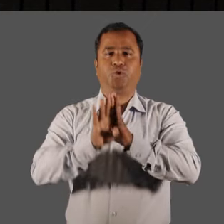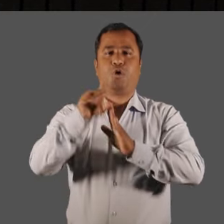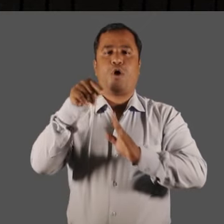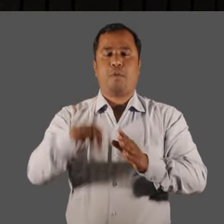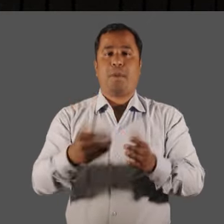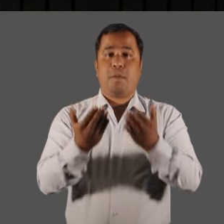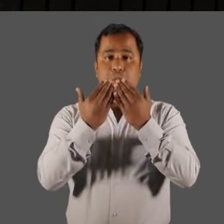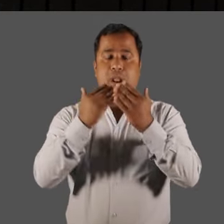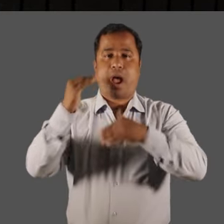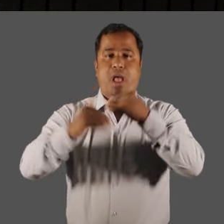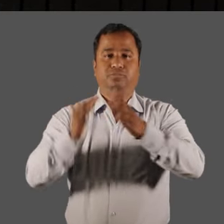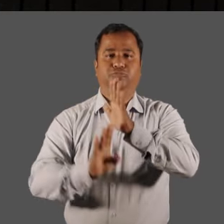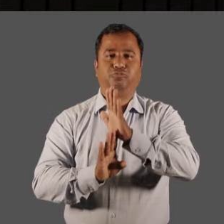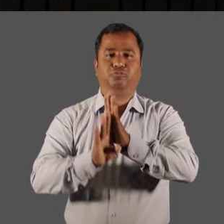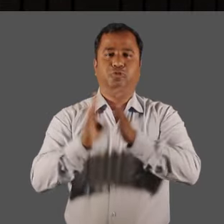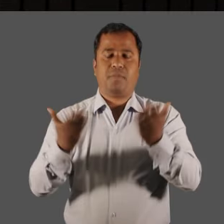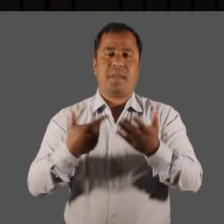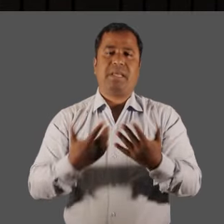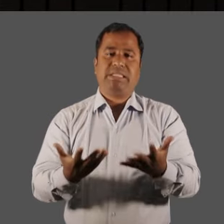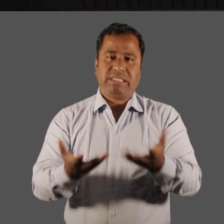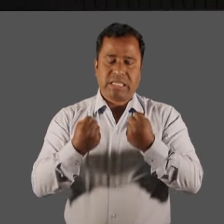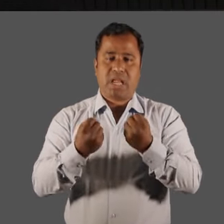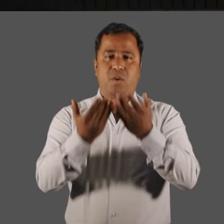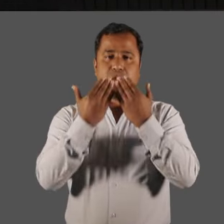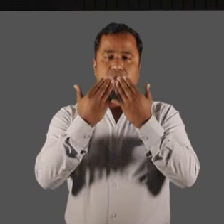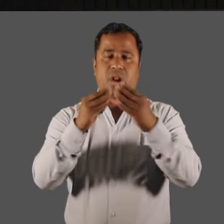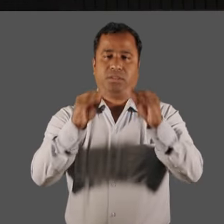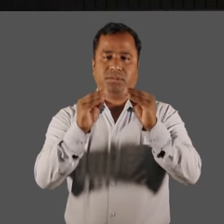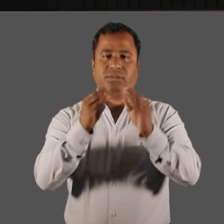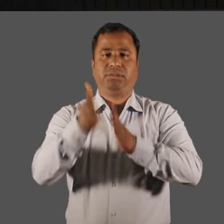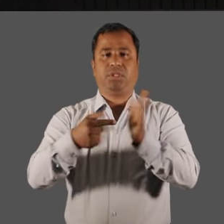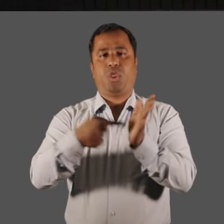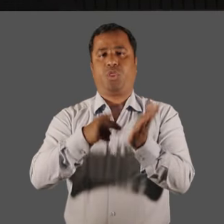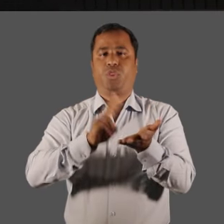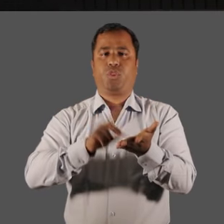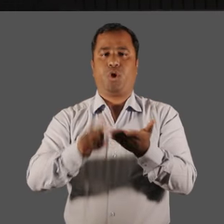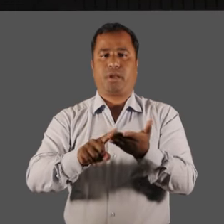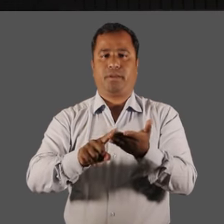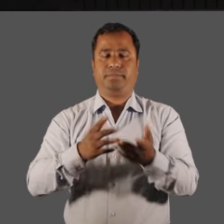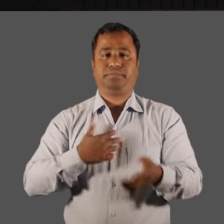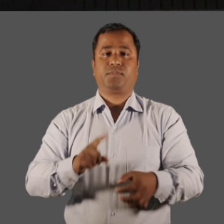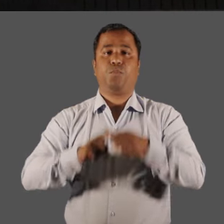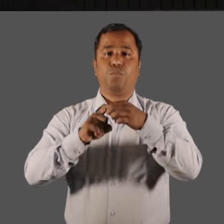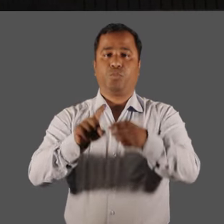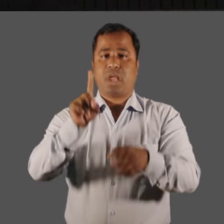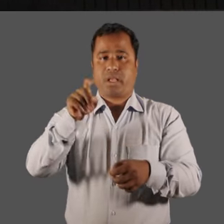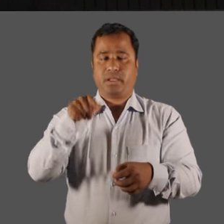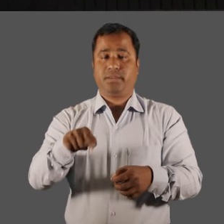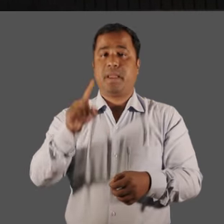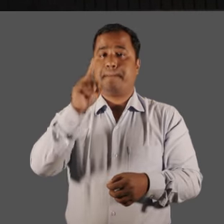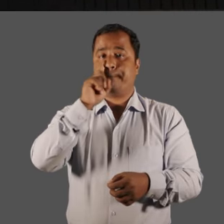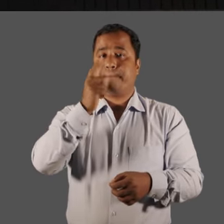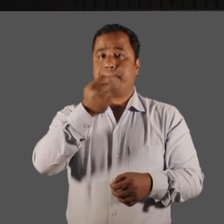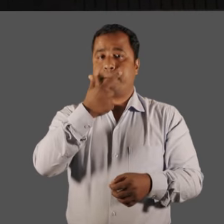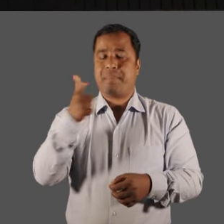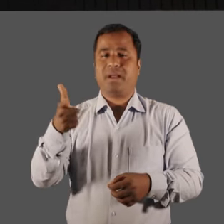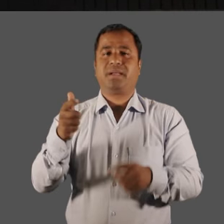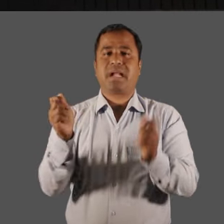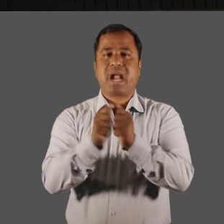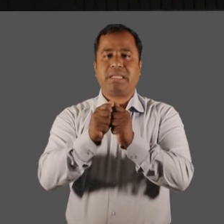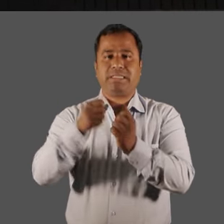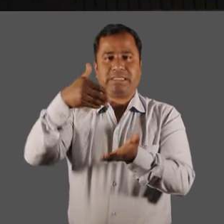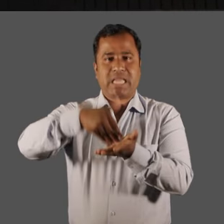কাজ ইনিশিয়ালি আমি চাই খুব বেশি করে যে হোক। আপনাকে আরেকটা প্রশ্ন করতে চাই, সেটা হচ্ছে যে আপনি আপনার বাবার পেশার কথা